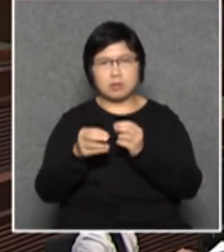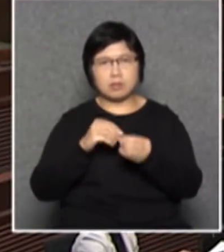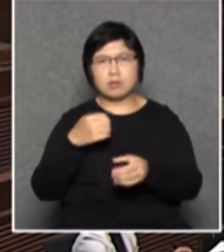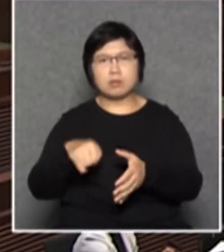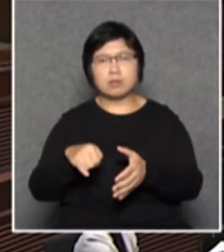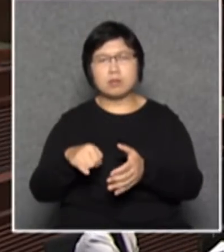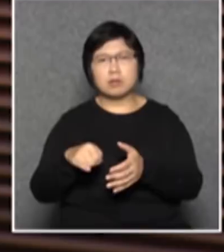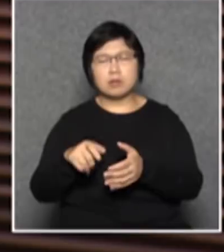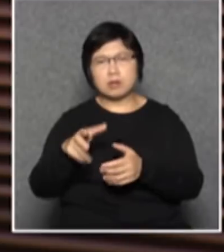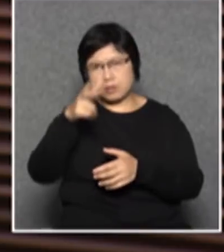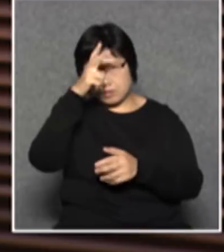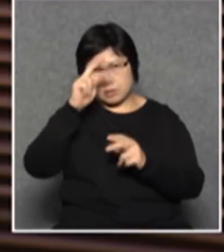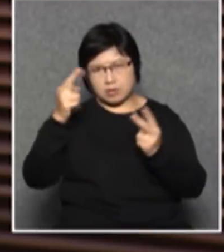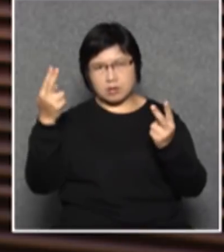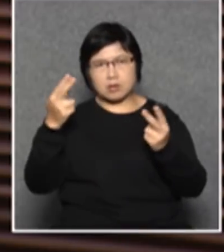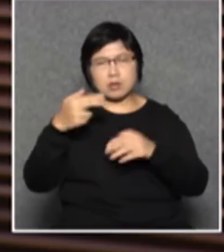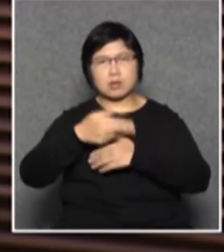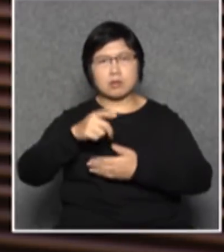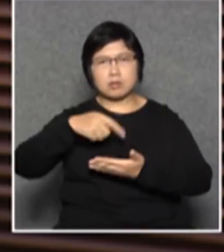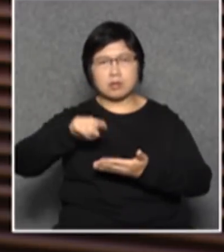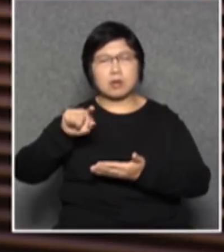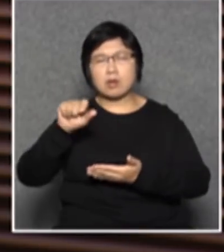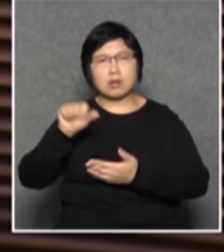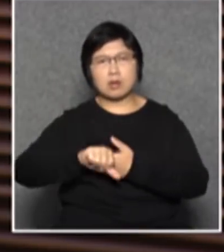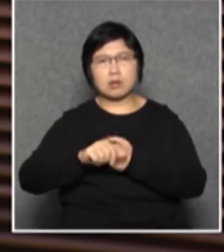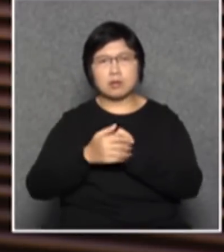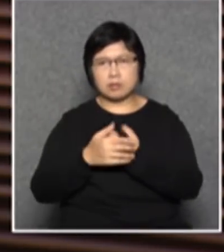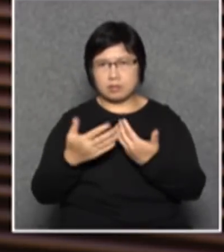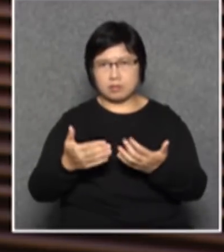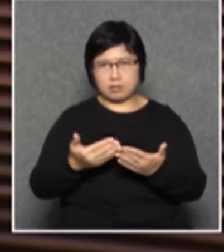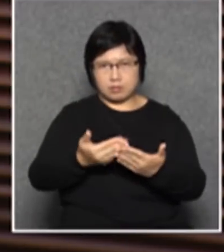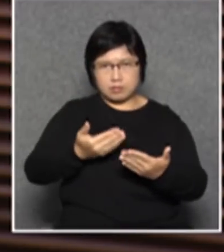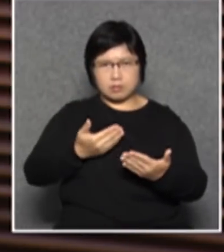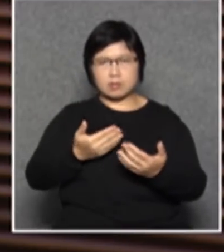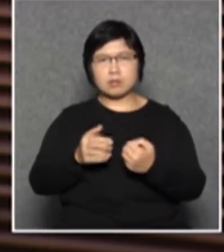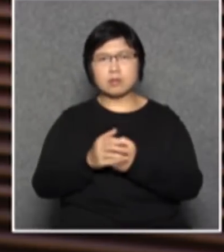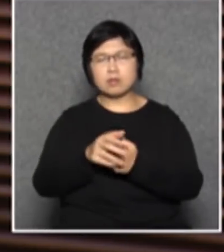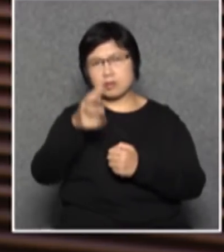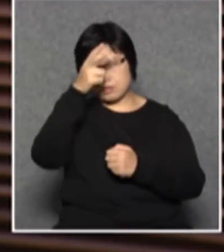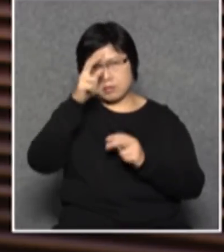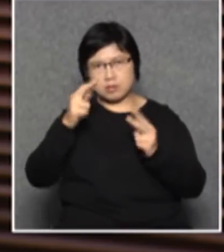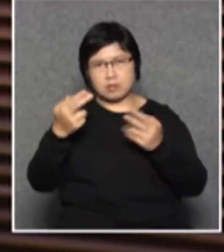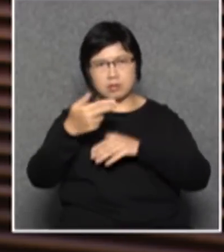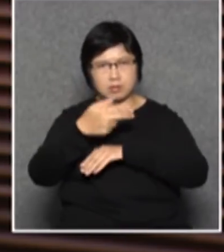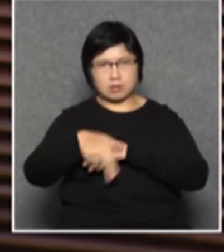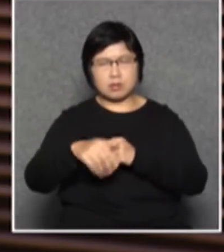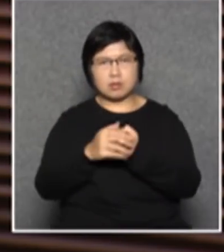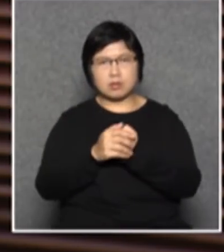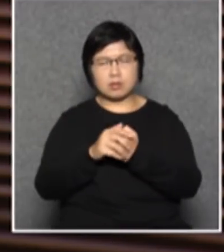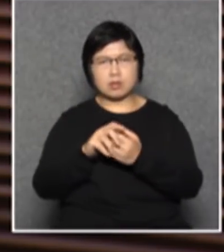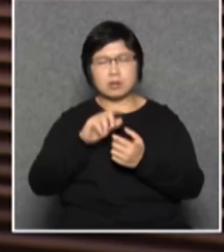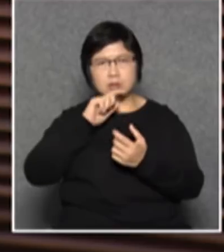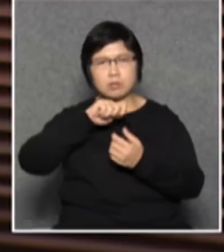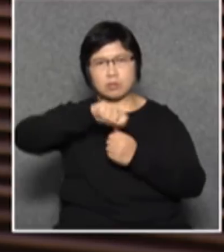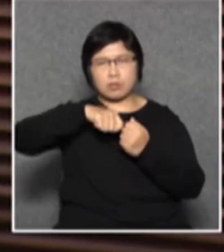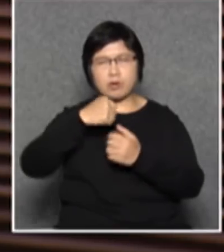讓到政改方案通過。在今日之前，政改方案在捆綁反對